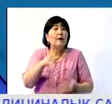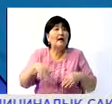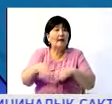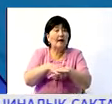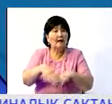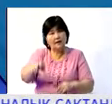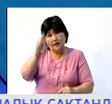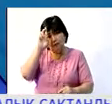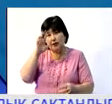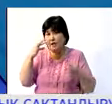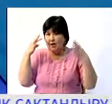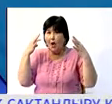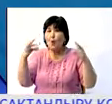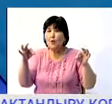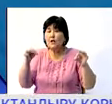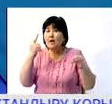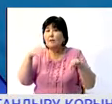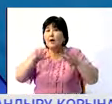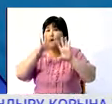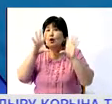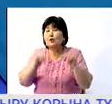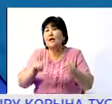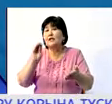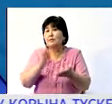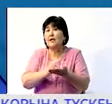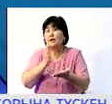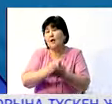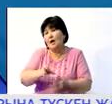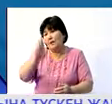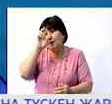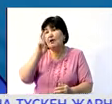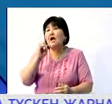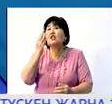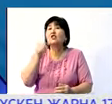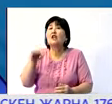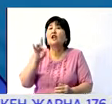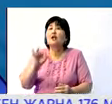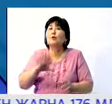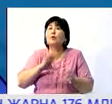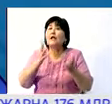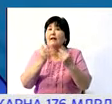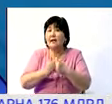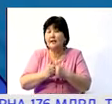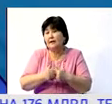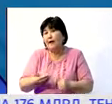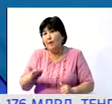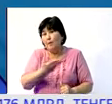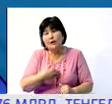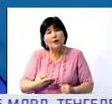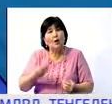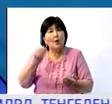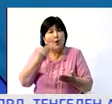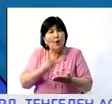да мемлекеттік тәуелсіздіктің бір тас белгісі болған мемлекеттік шандары болып саналады. Бізде